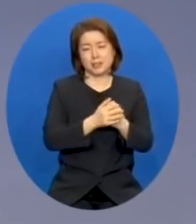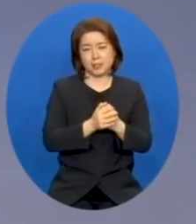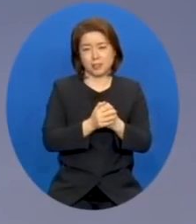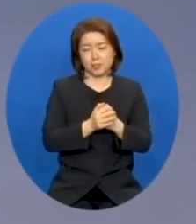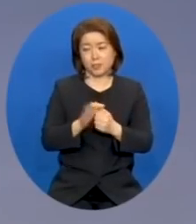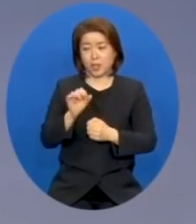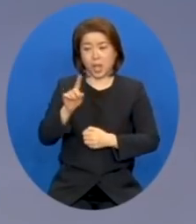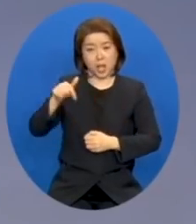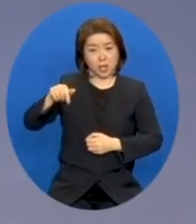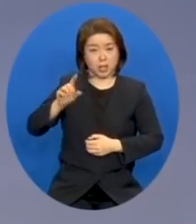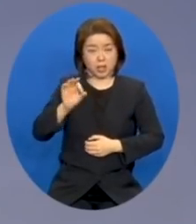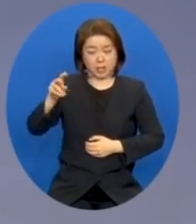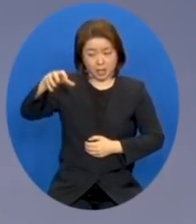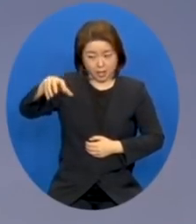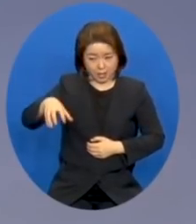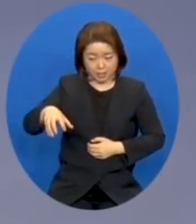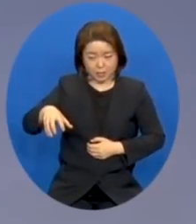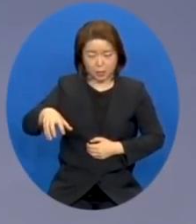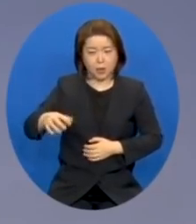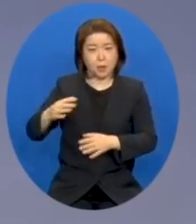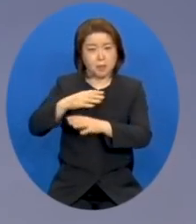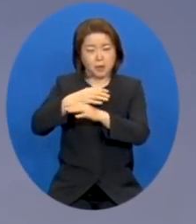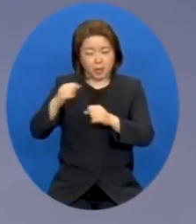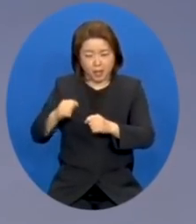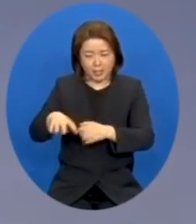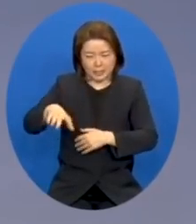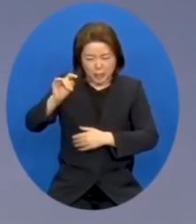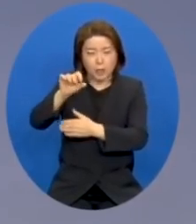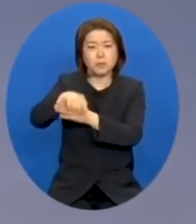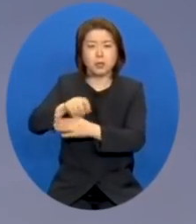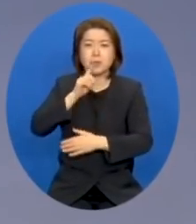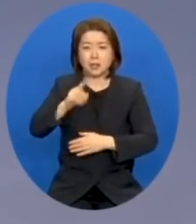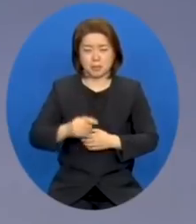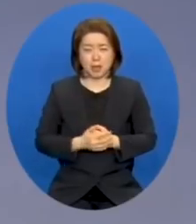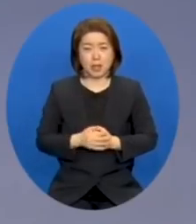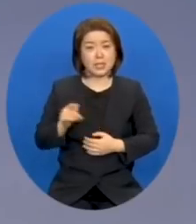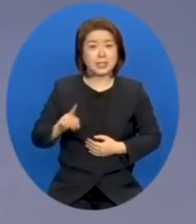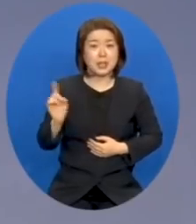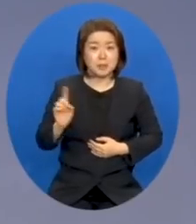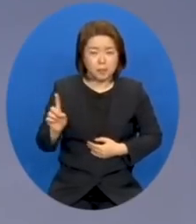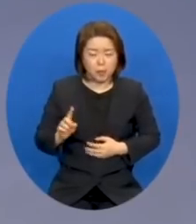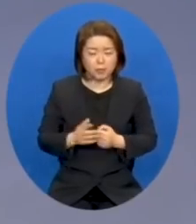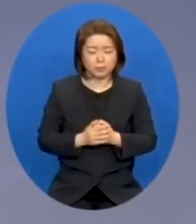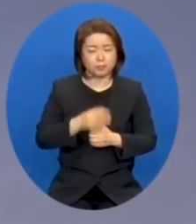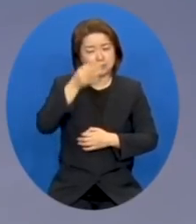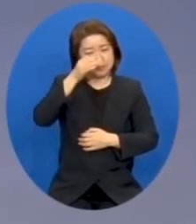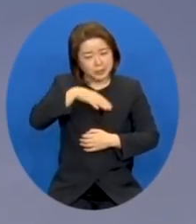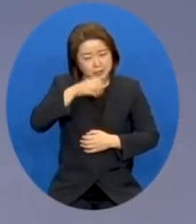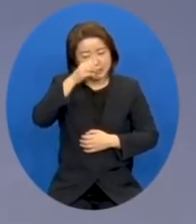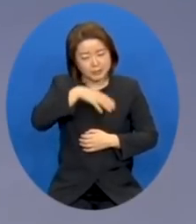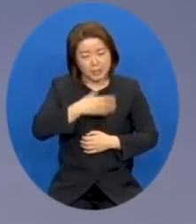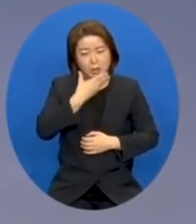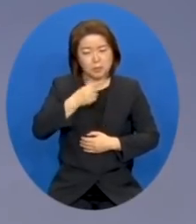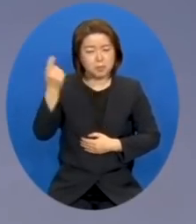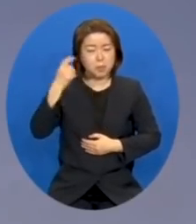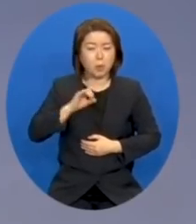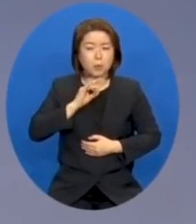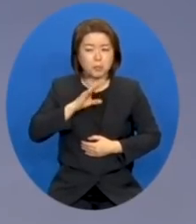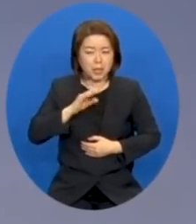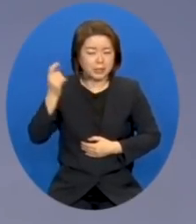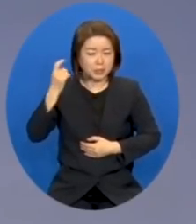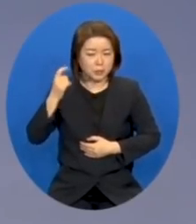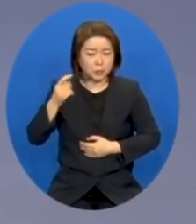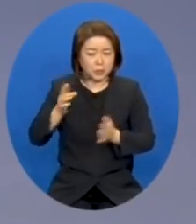에서 맺은 첫 열매 라고 말을 합니다 이 말씀은 단순히 복음을 듣고 예수를 믿었다는 뜻이